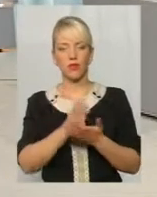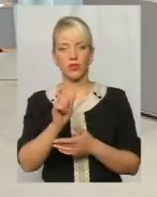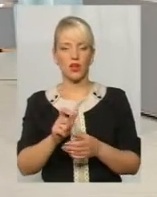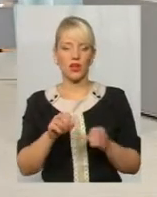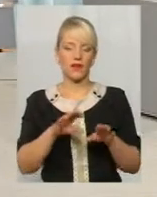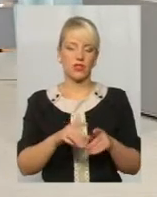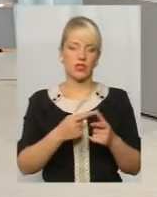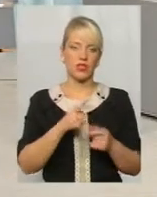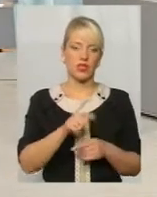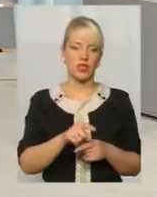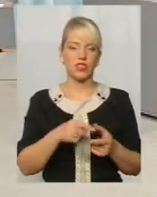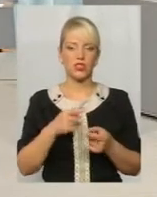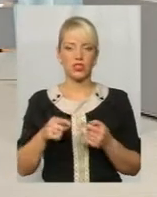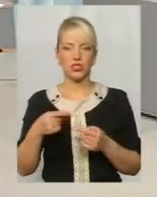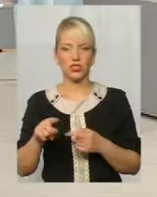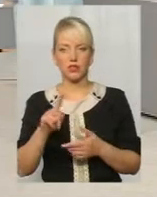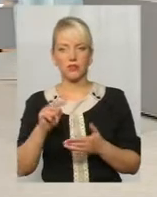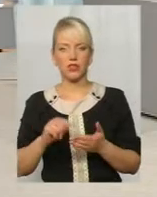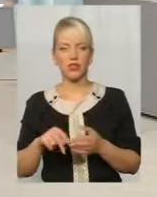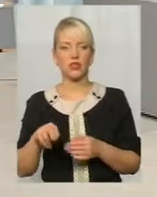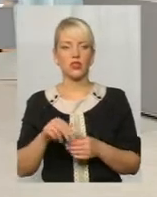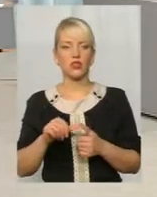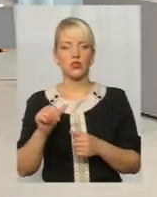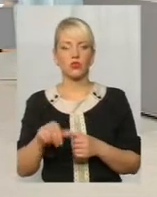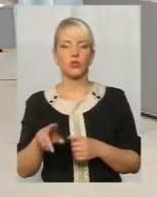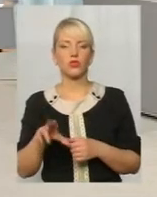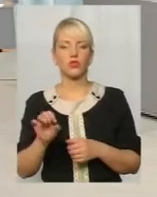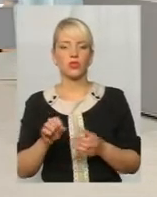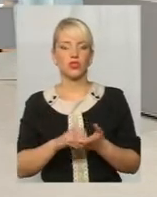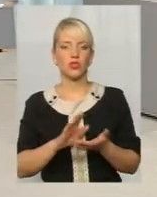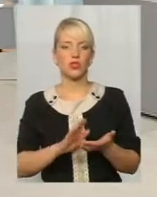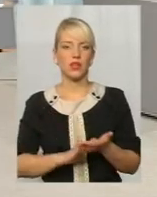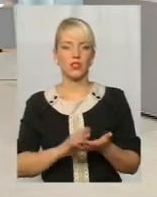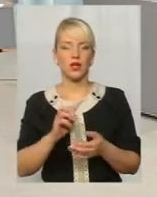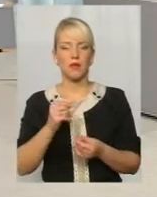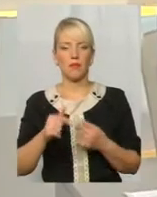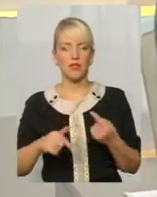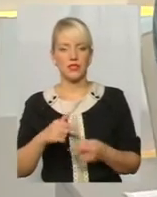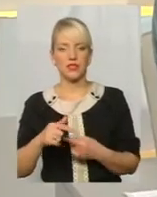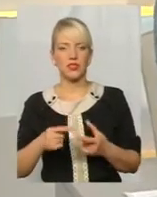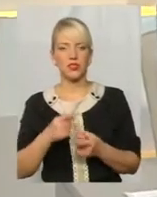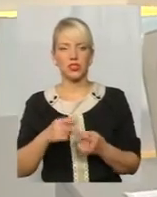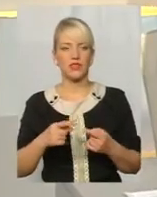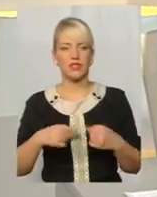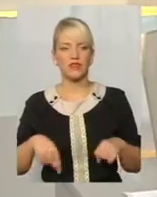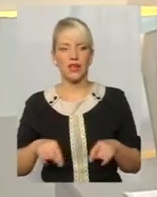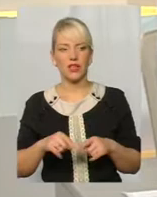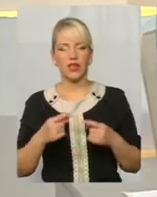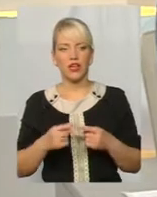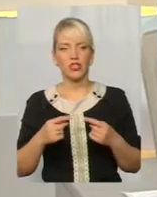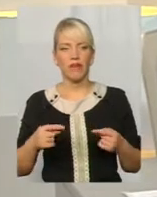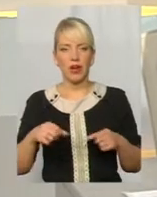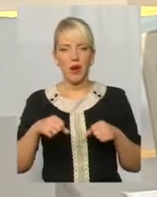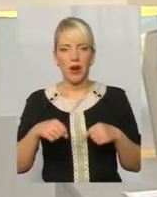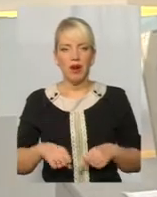інше питання, зокрема, щодо там реєстрації бізнесу, чи в сфері речових прав,